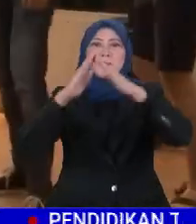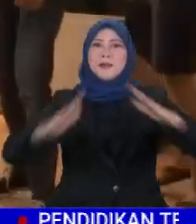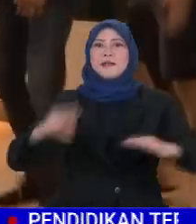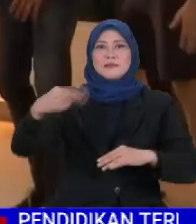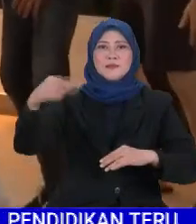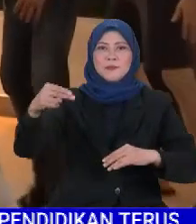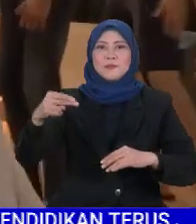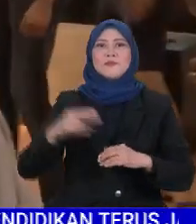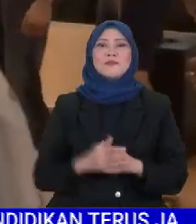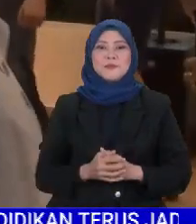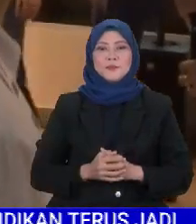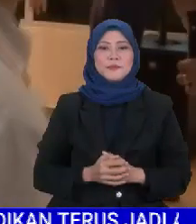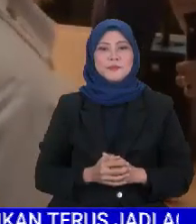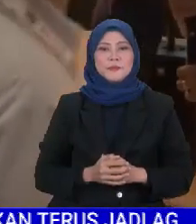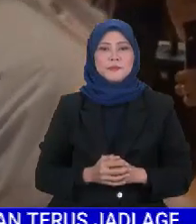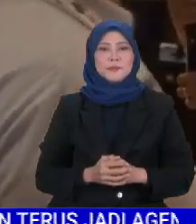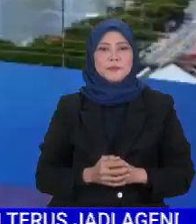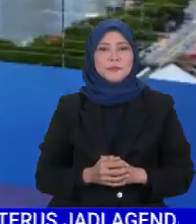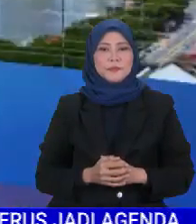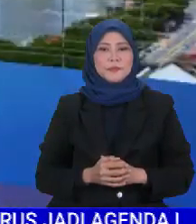yang mapan di rantau ini.